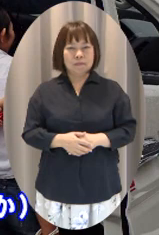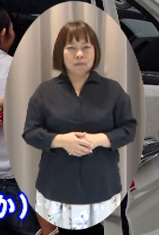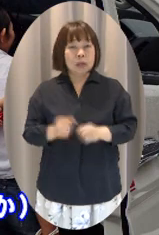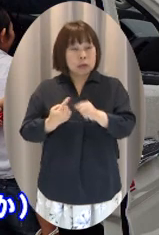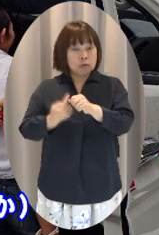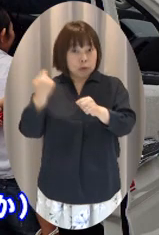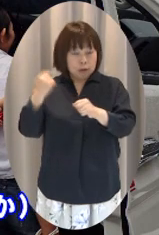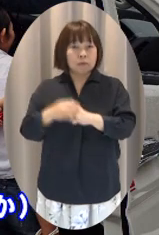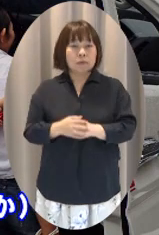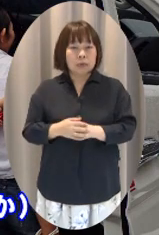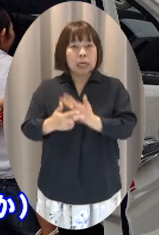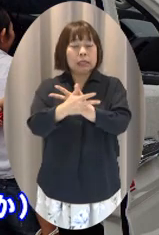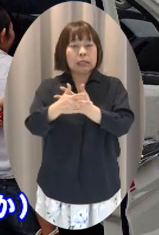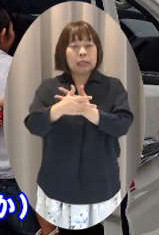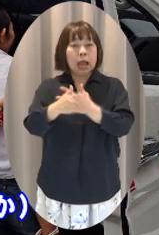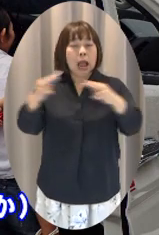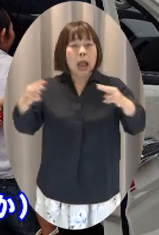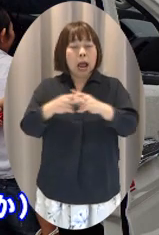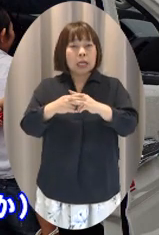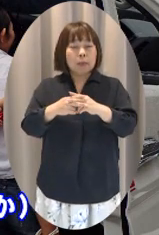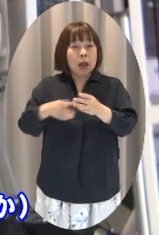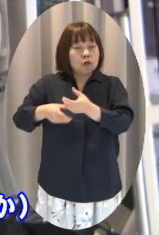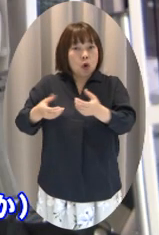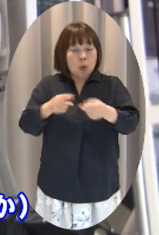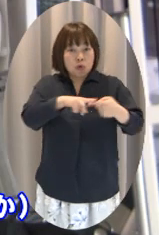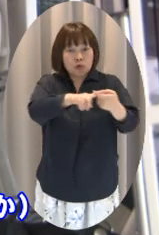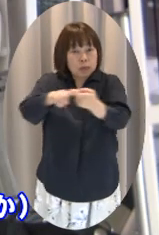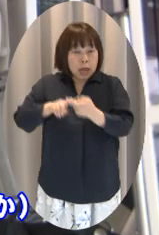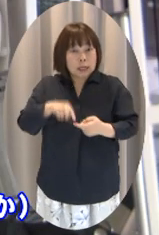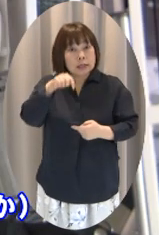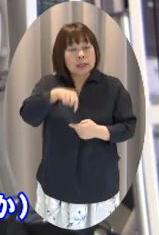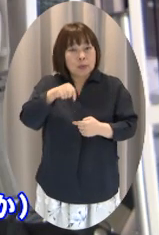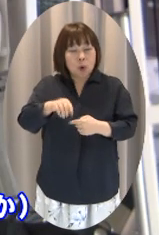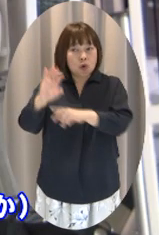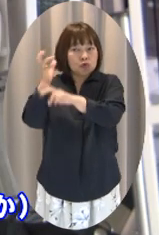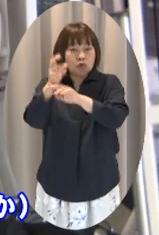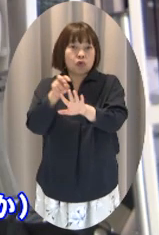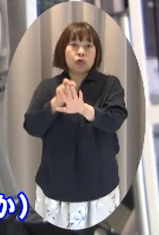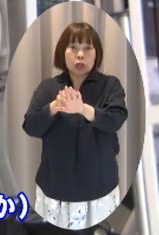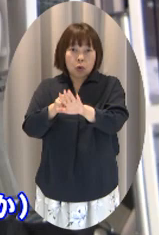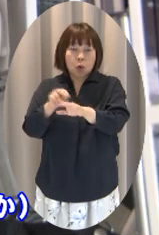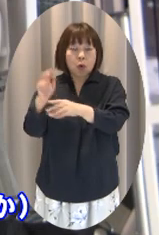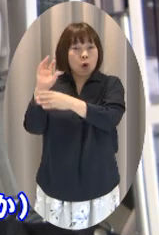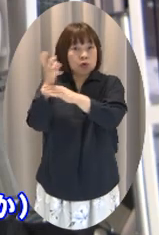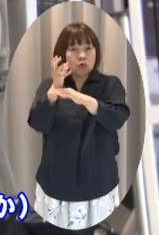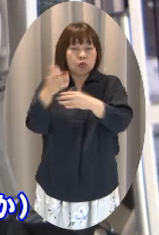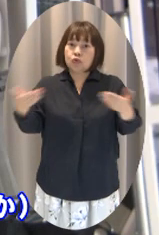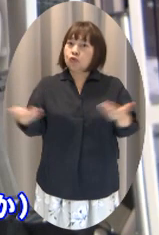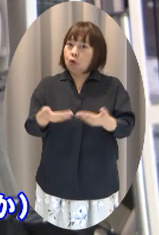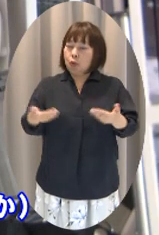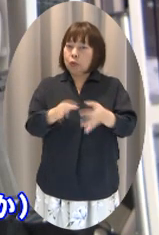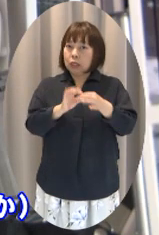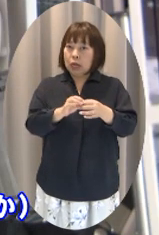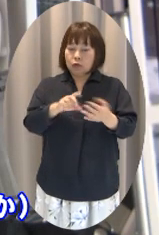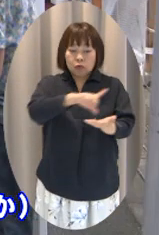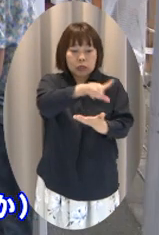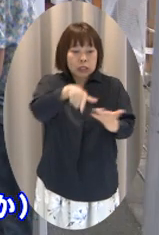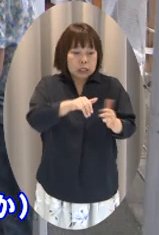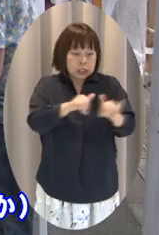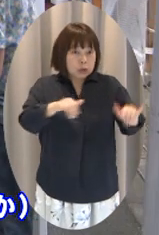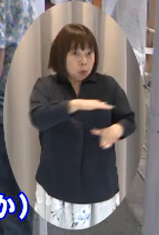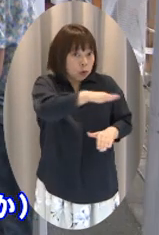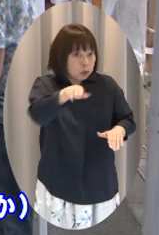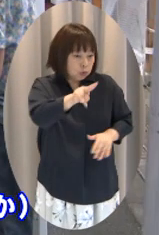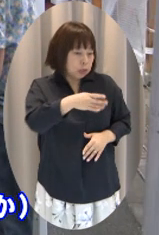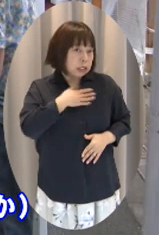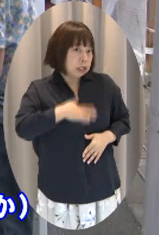昨年度、北播磨消防組合においても救急医療及び救急業務に関する地域住民への理